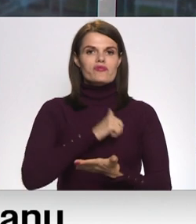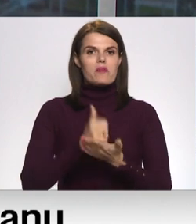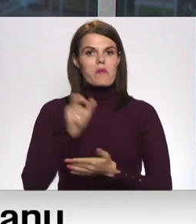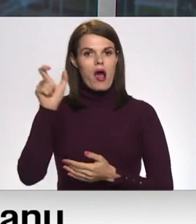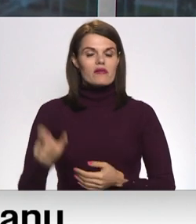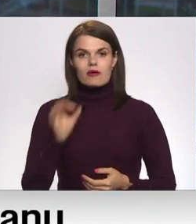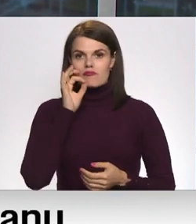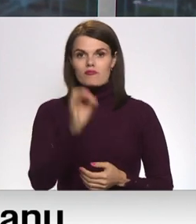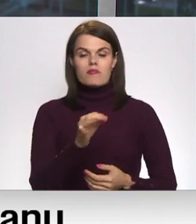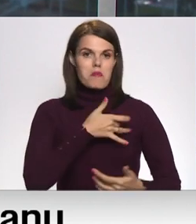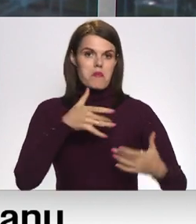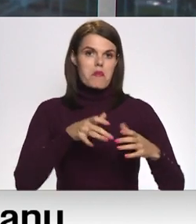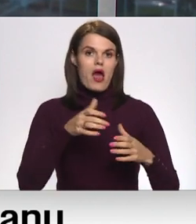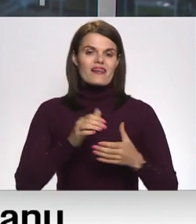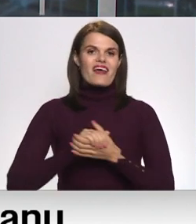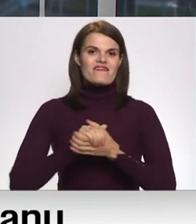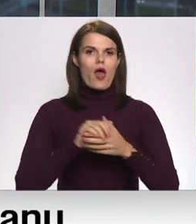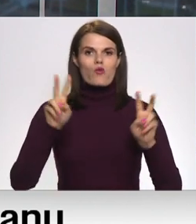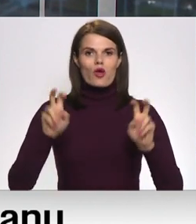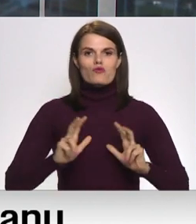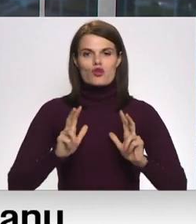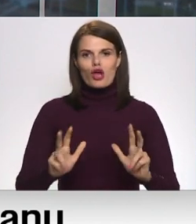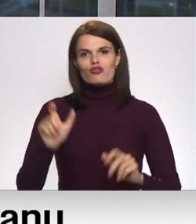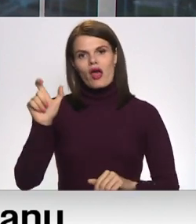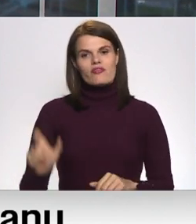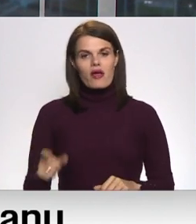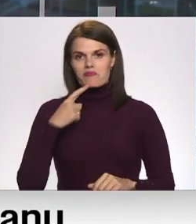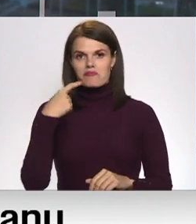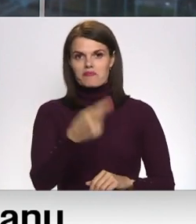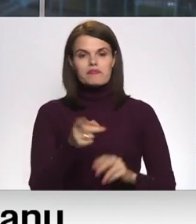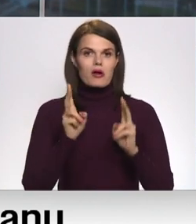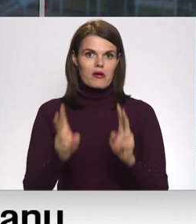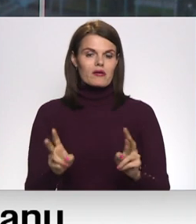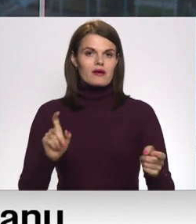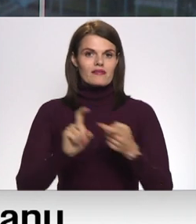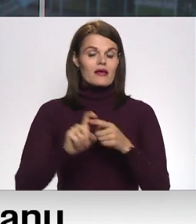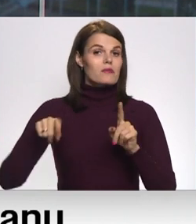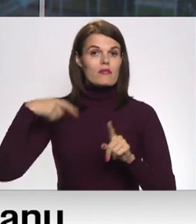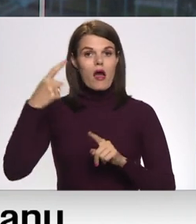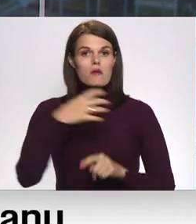partijas vienotība priekšsēdētāja Arvi Lašerādeni, tad viņa prognoze, ka saistībā ar